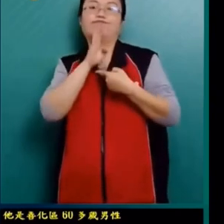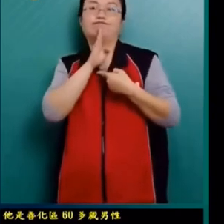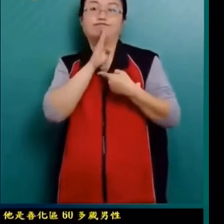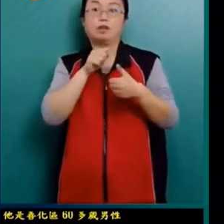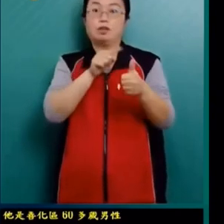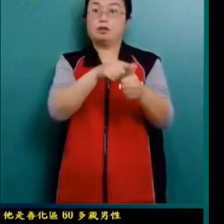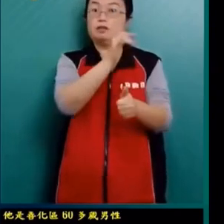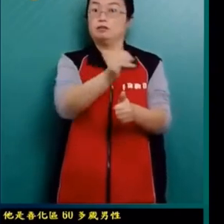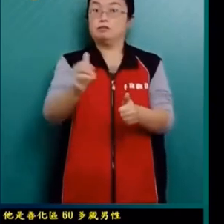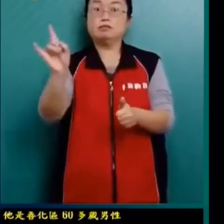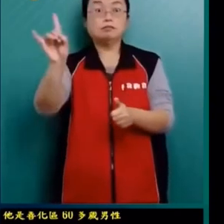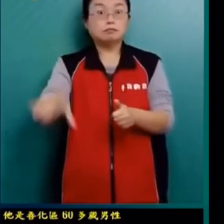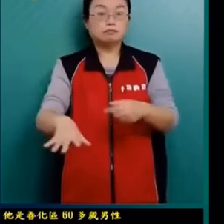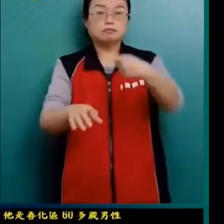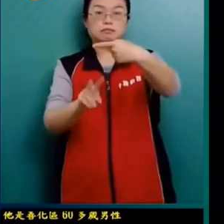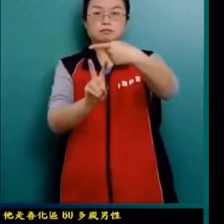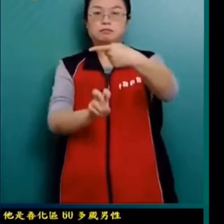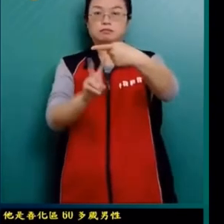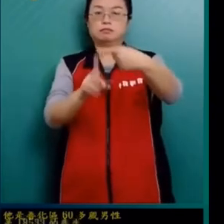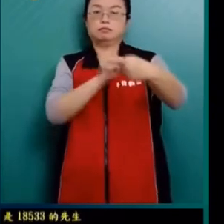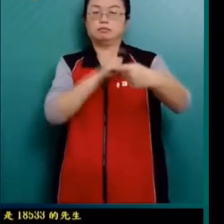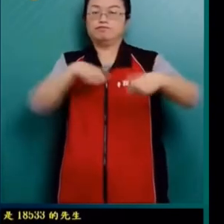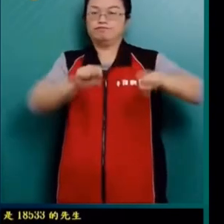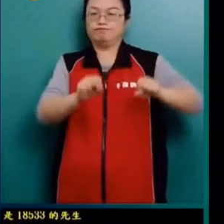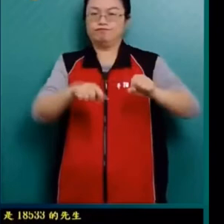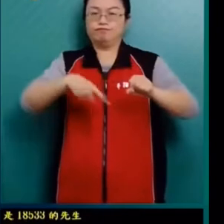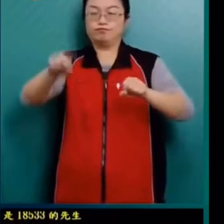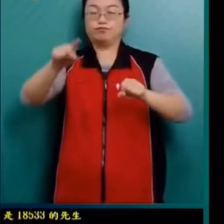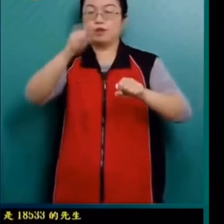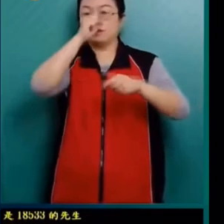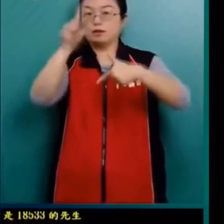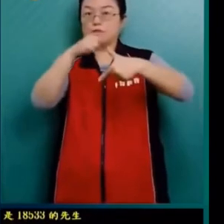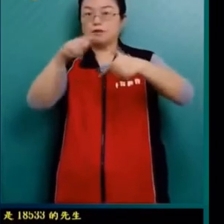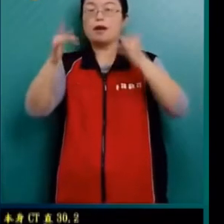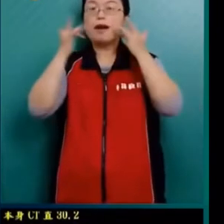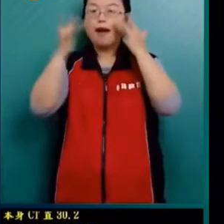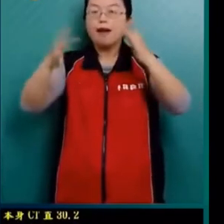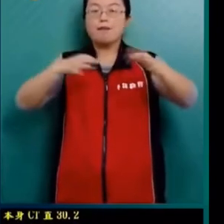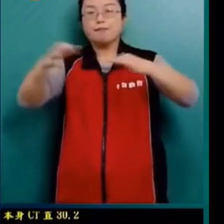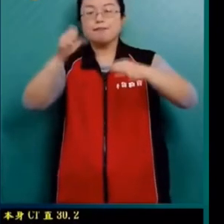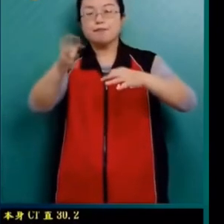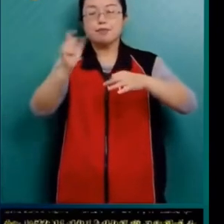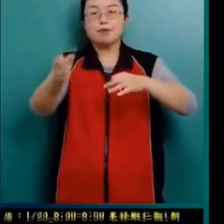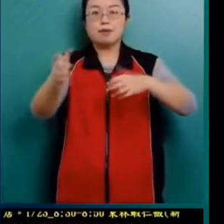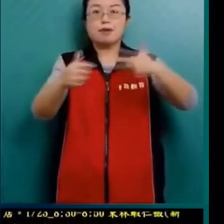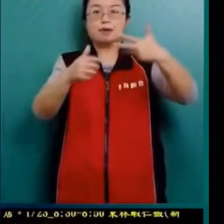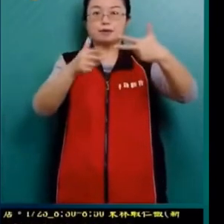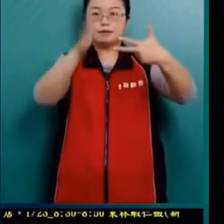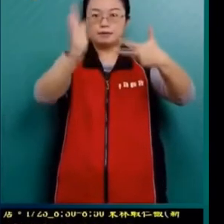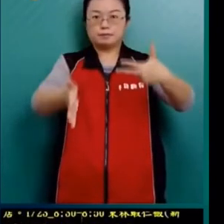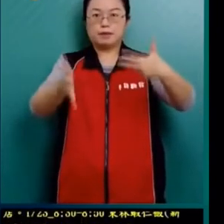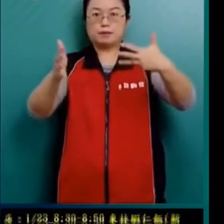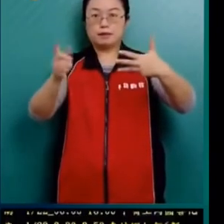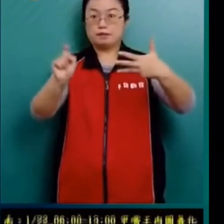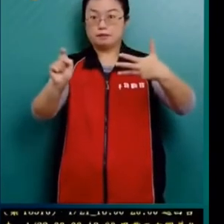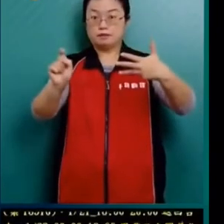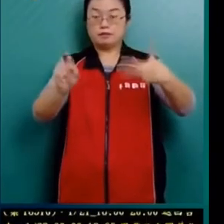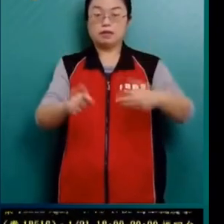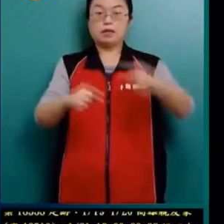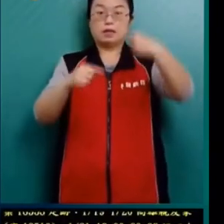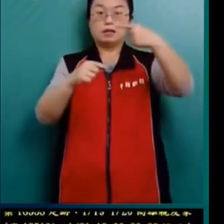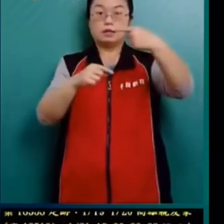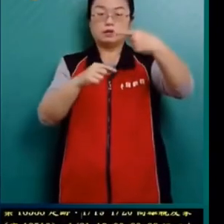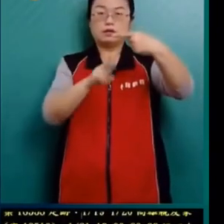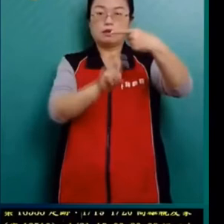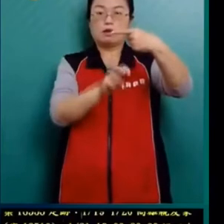史方面，1月22号自行骑车到善化市场，哦，7:30到8:10。那1月23号，其实这个足迹就跟我们